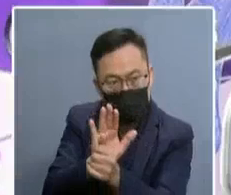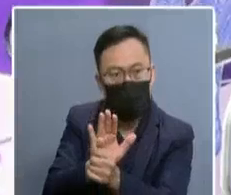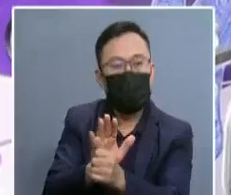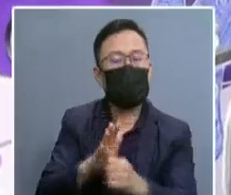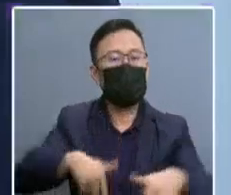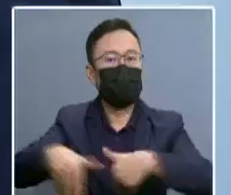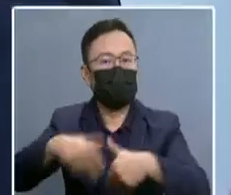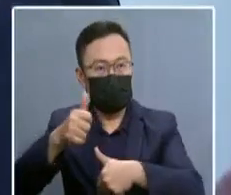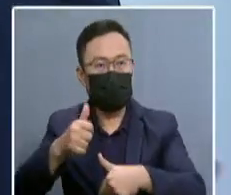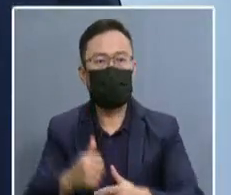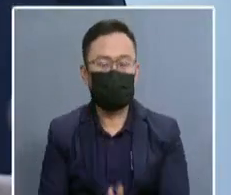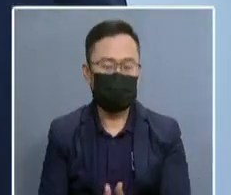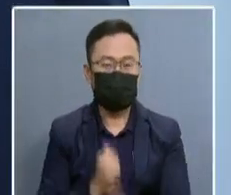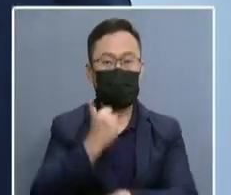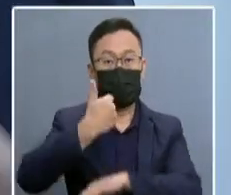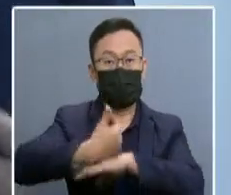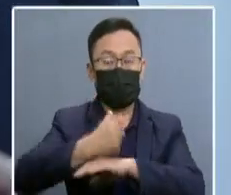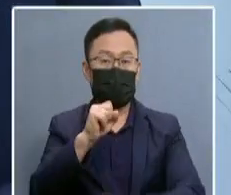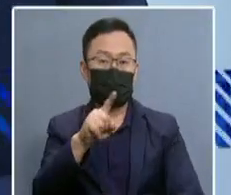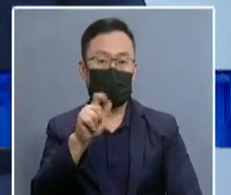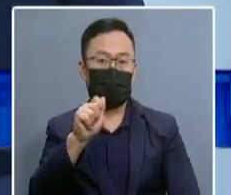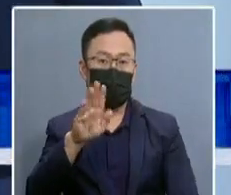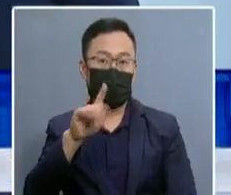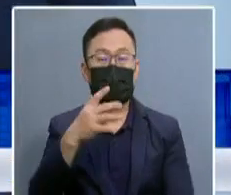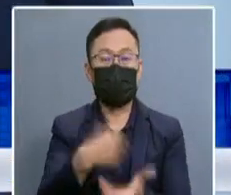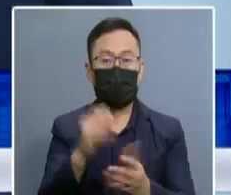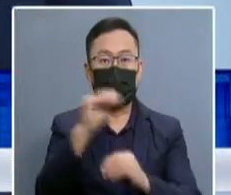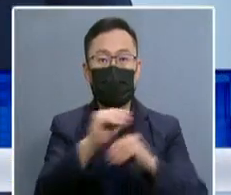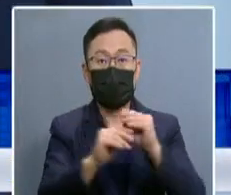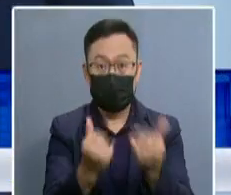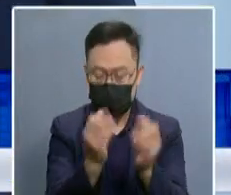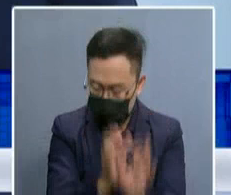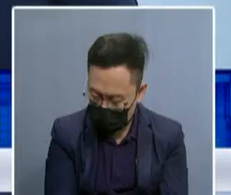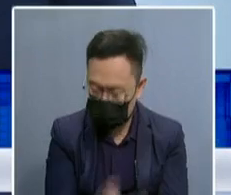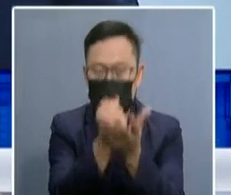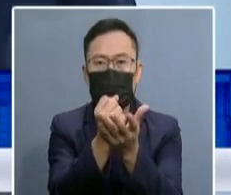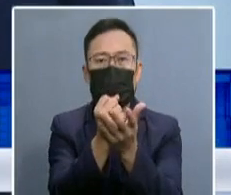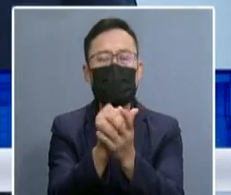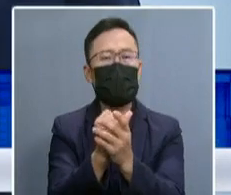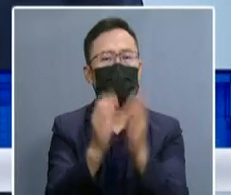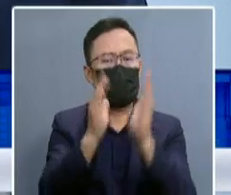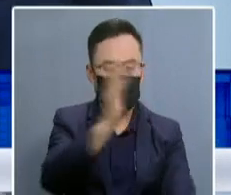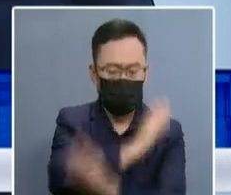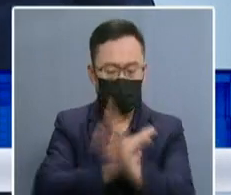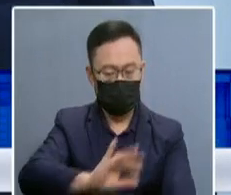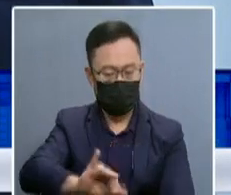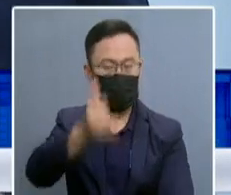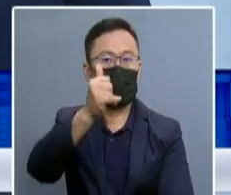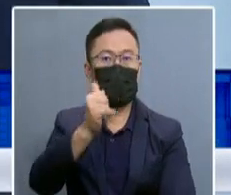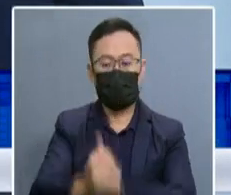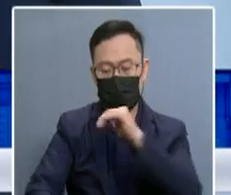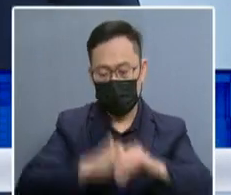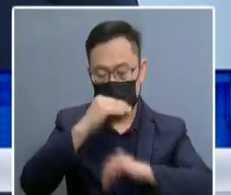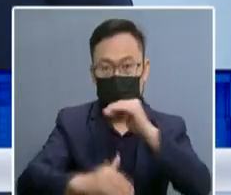าคุณภาพชีวิตให้กับพี่น้องประชาชนหลายคนเริ่มเคลื่อนไหวได้นั่งได้บนเก้าอี้หลายคนเริ่มที่จะก้าวเดินได้ในวอล์กเ